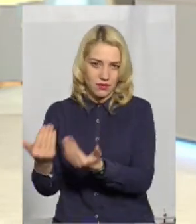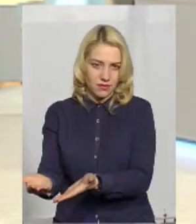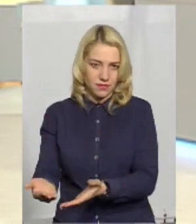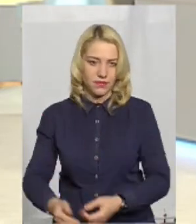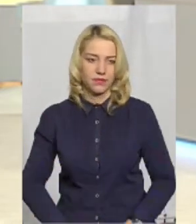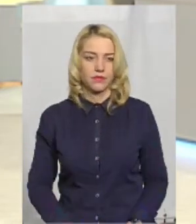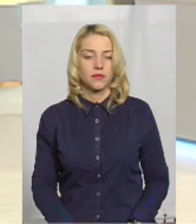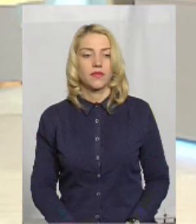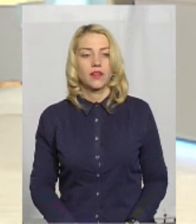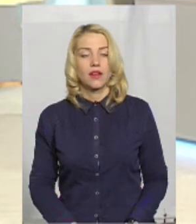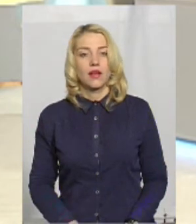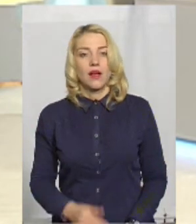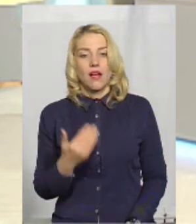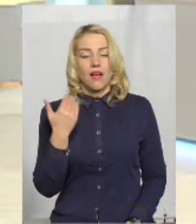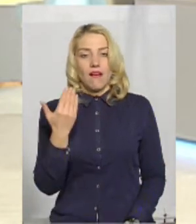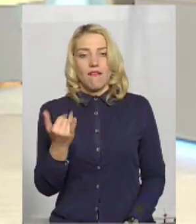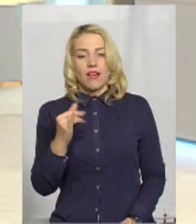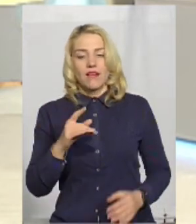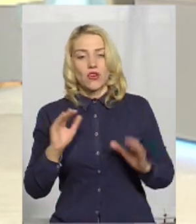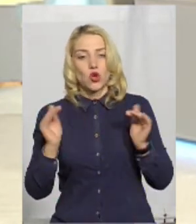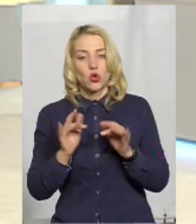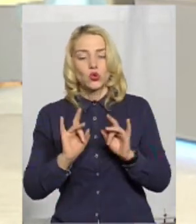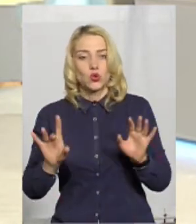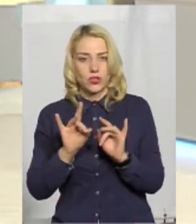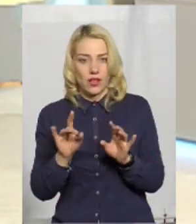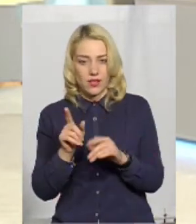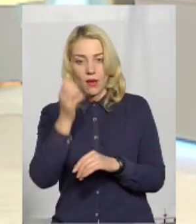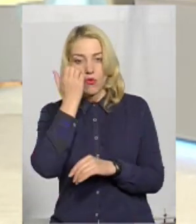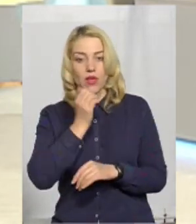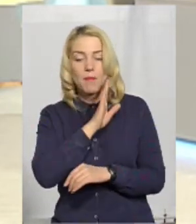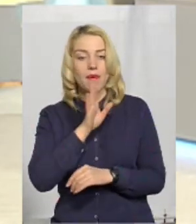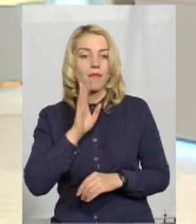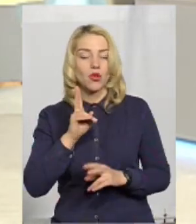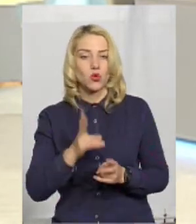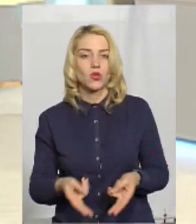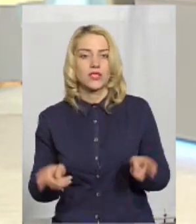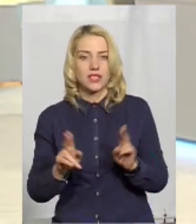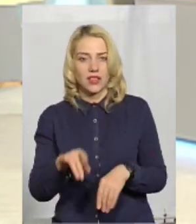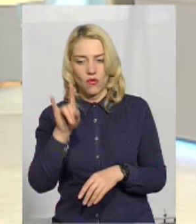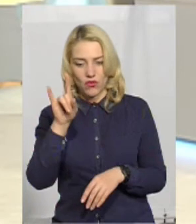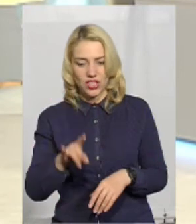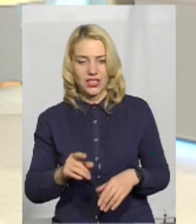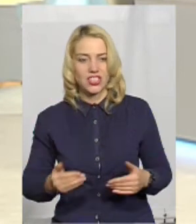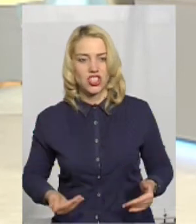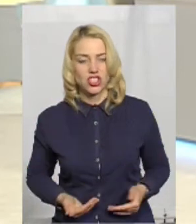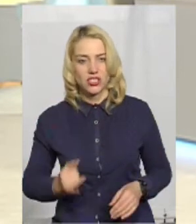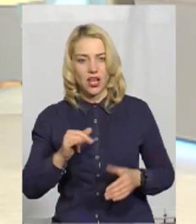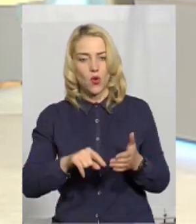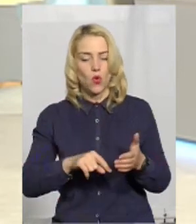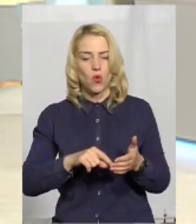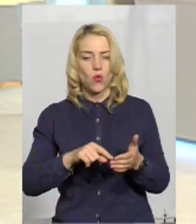ви подякували в сюжеті, подякували матері, яка залишила дитя у вікні життя в